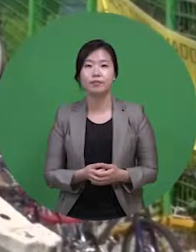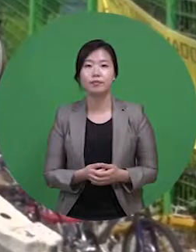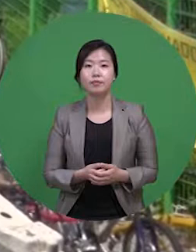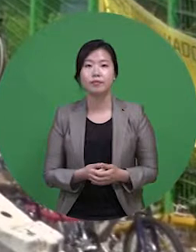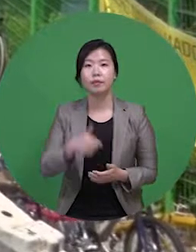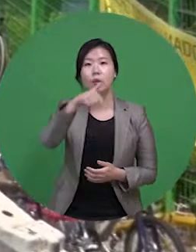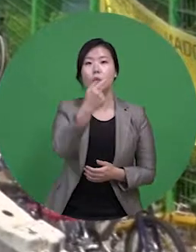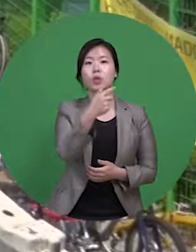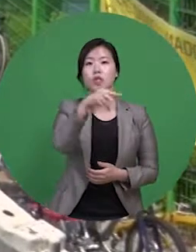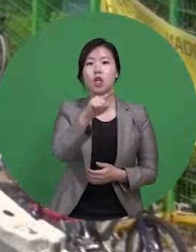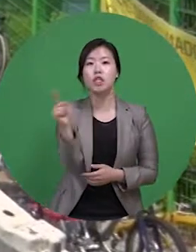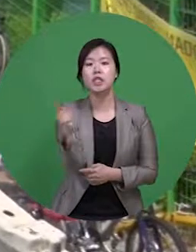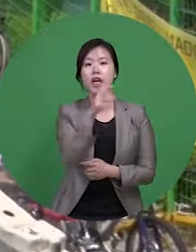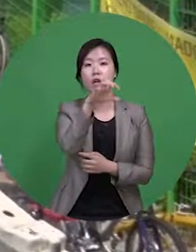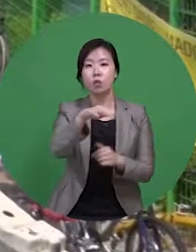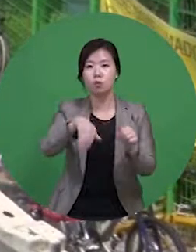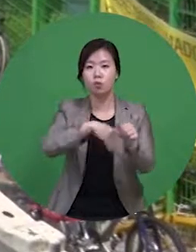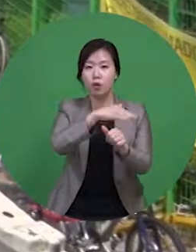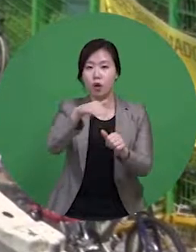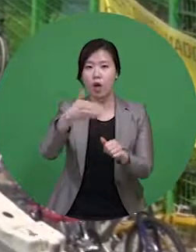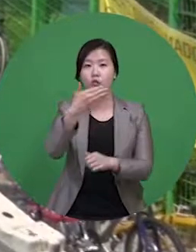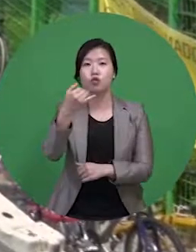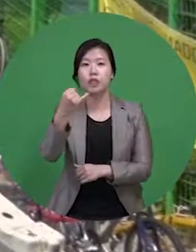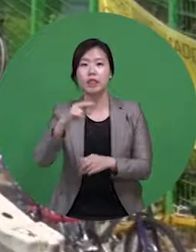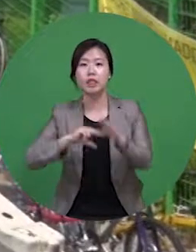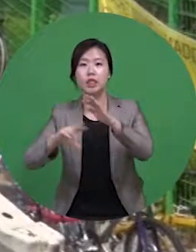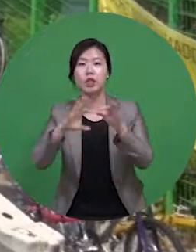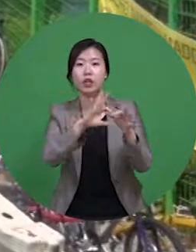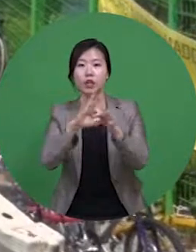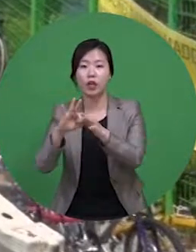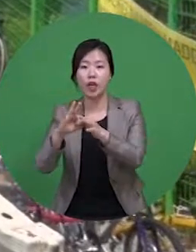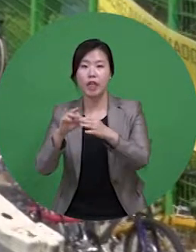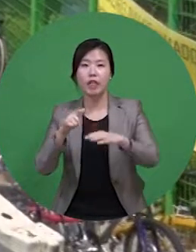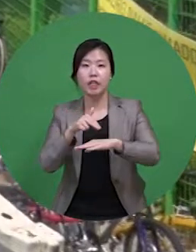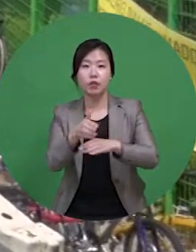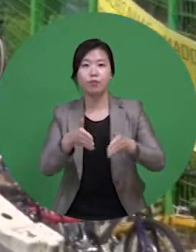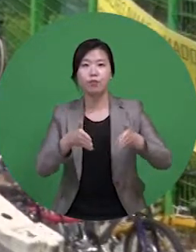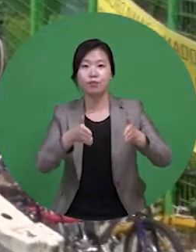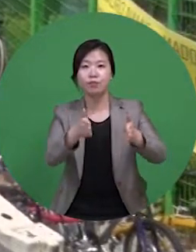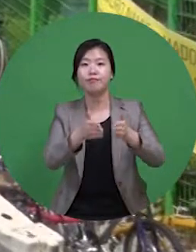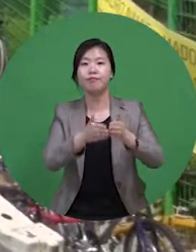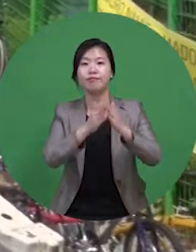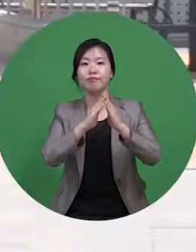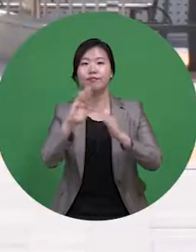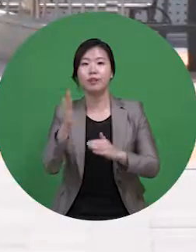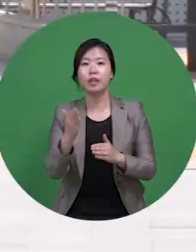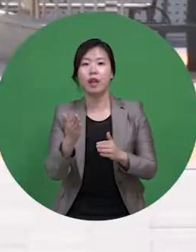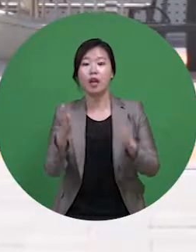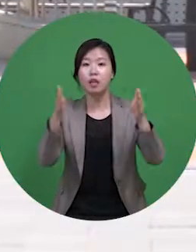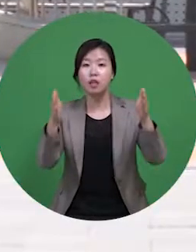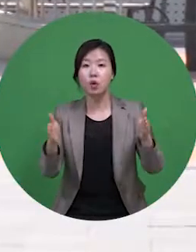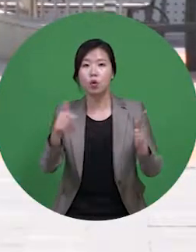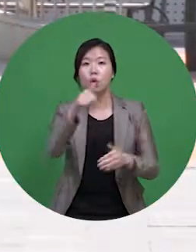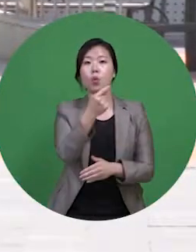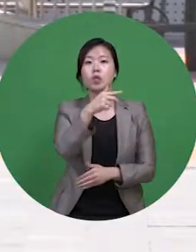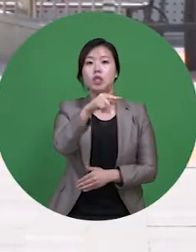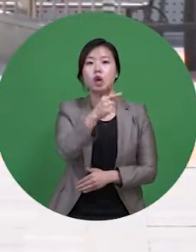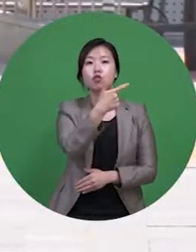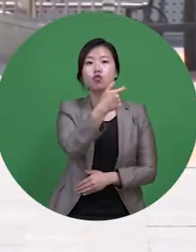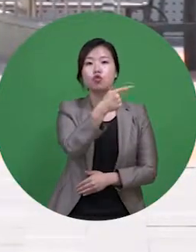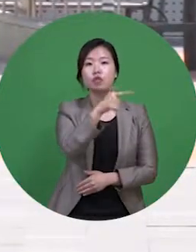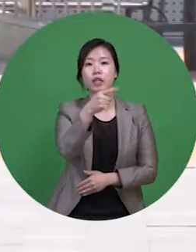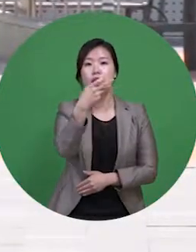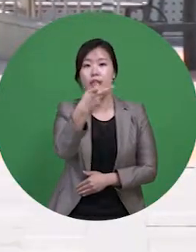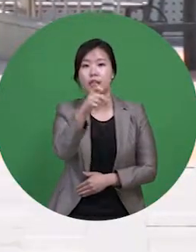고척 스카이돔 주변과 구일역을 연결하는 보행로가 개설됐습니다. 개설 구간은 고척동